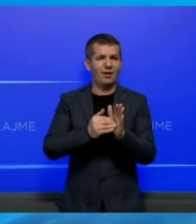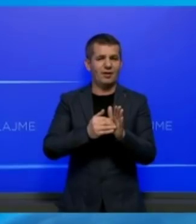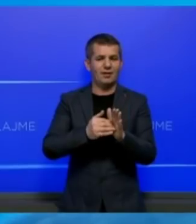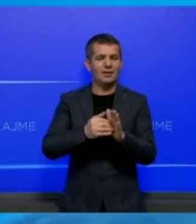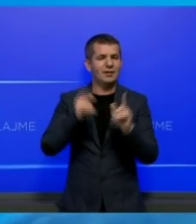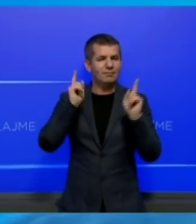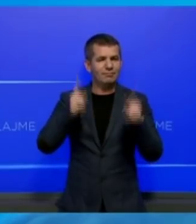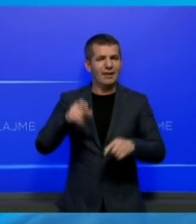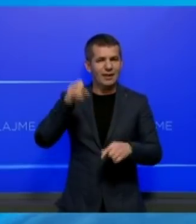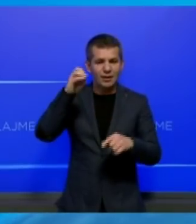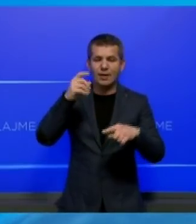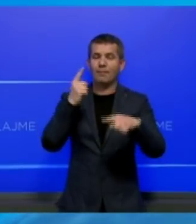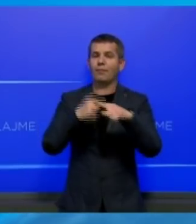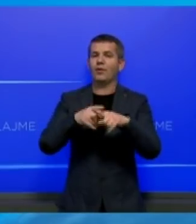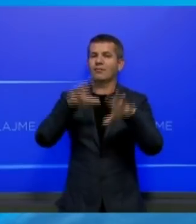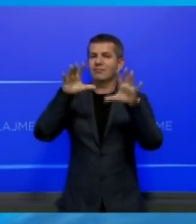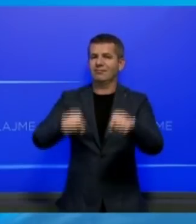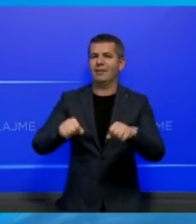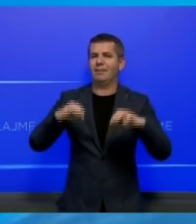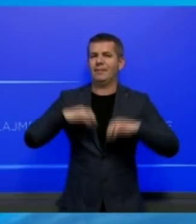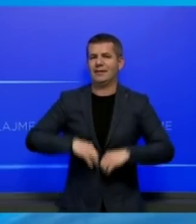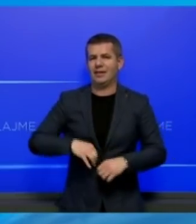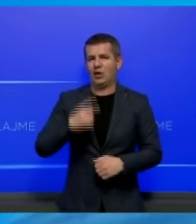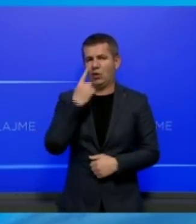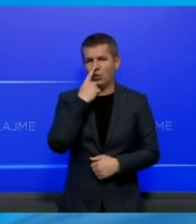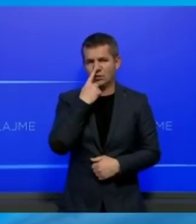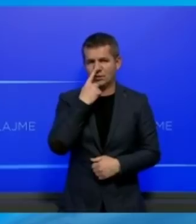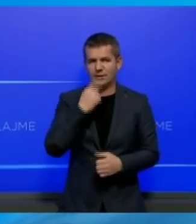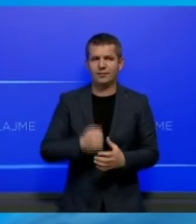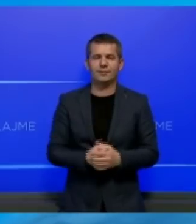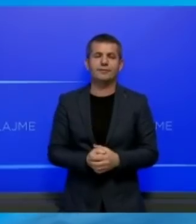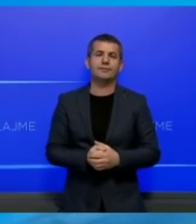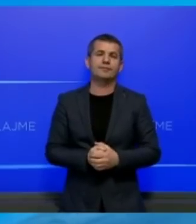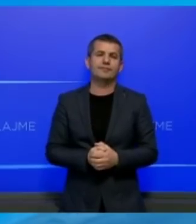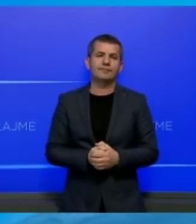energji dhe agresionit të presidentit rus Vladimir Putin.